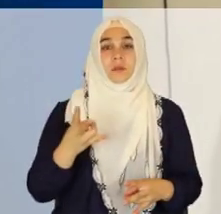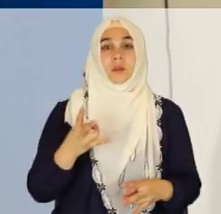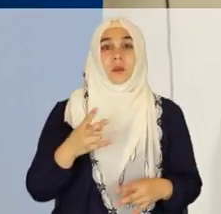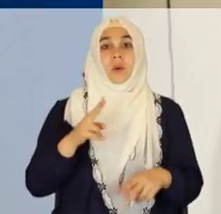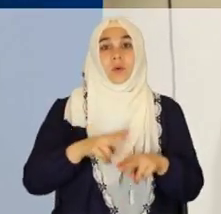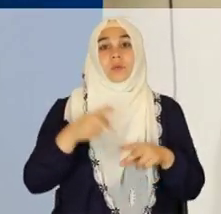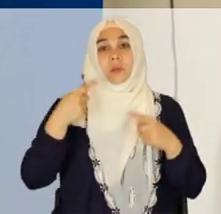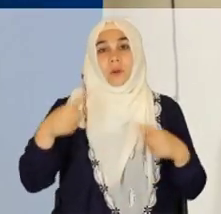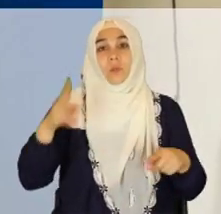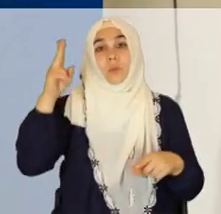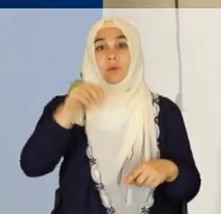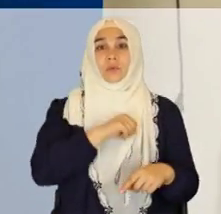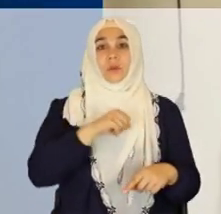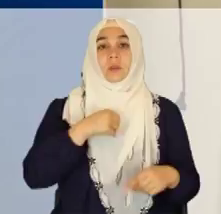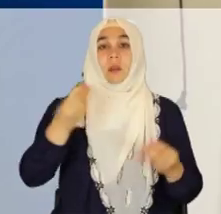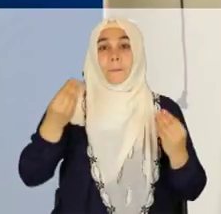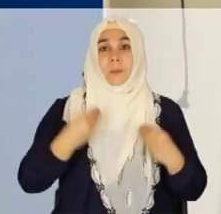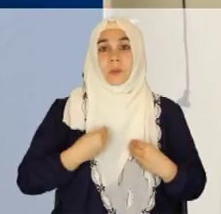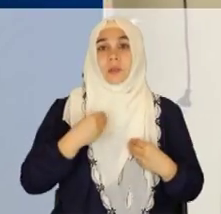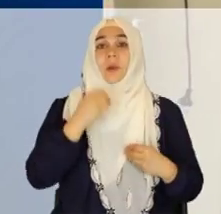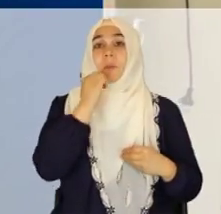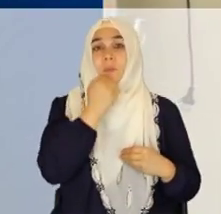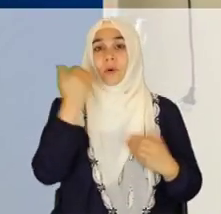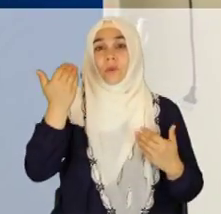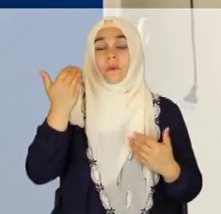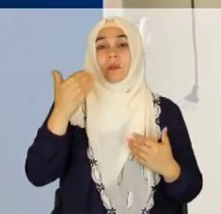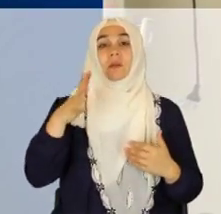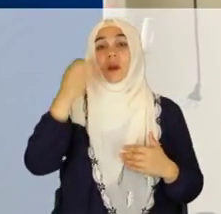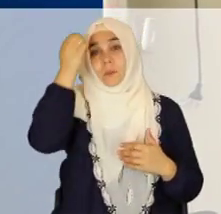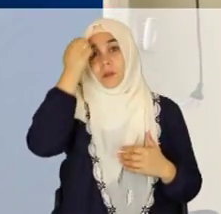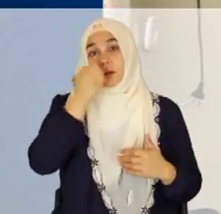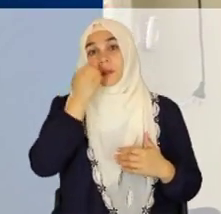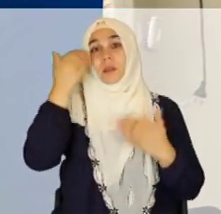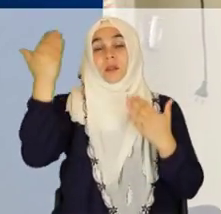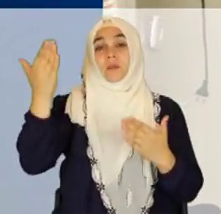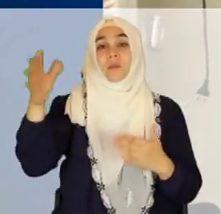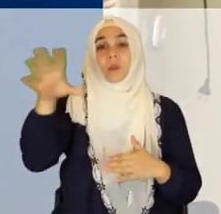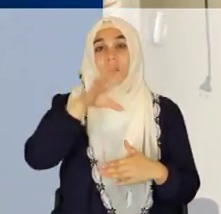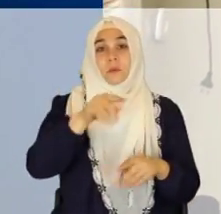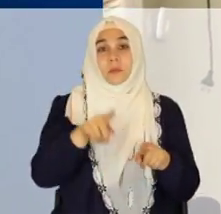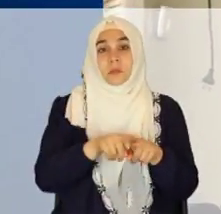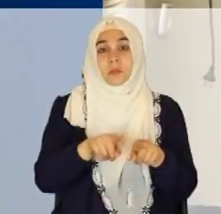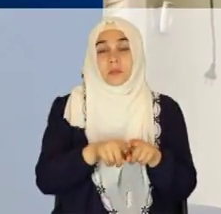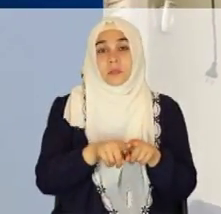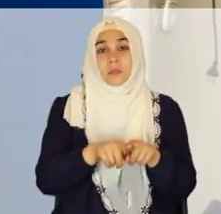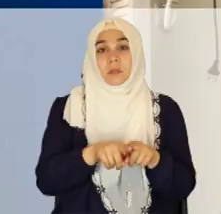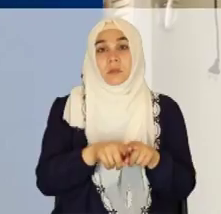Ondan ki Allah bergen mal nimetinin şükranesini kılıyetkenliğini